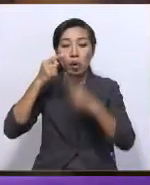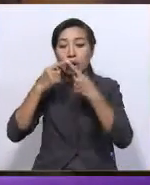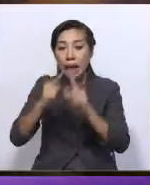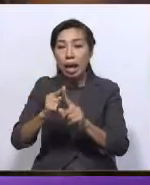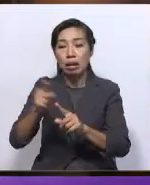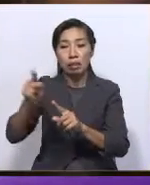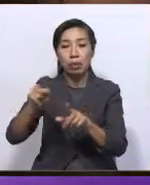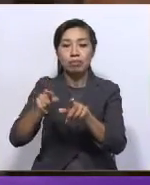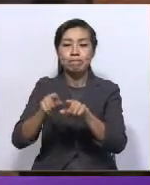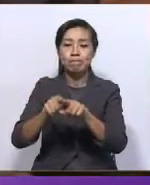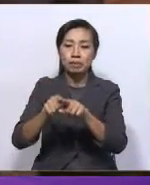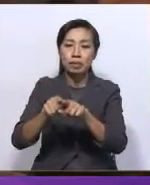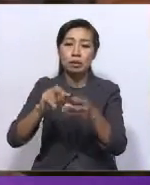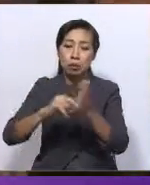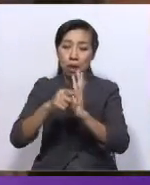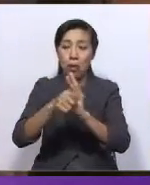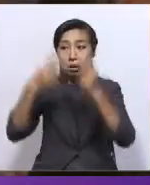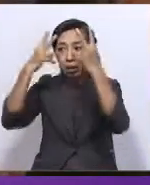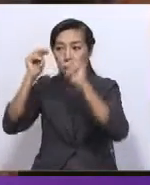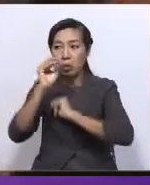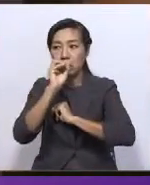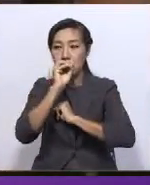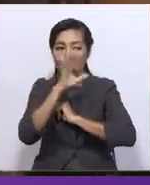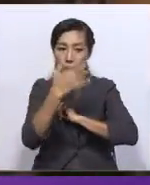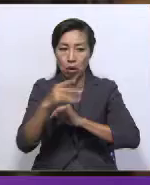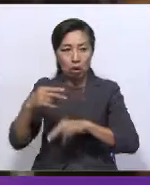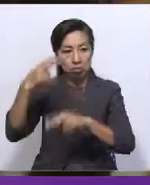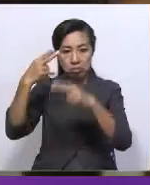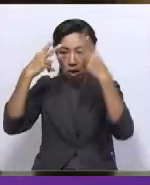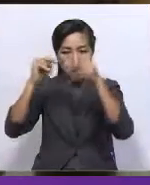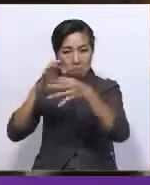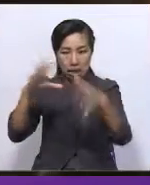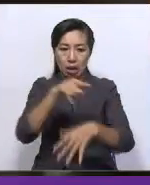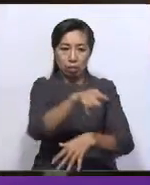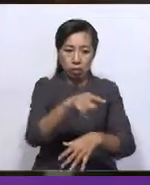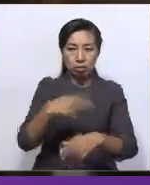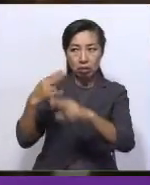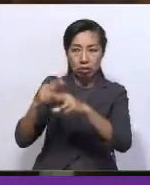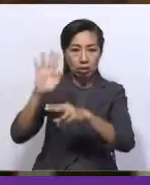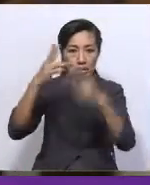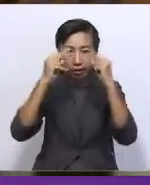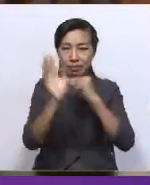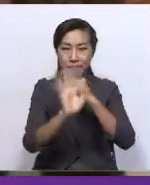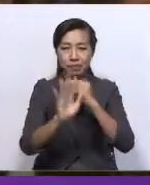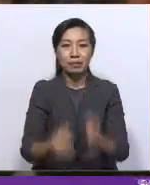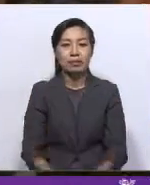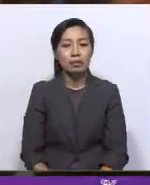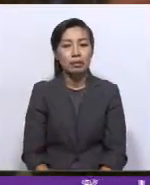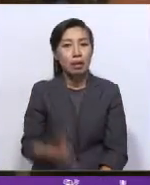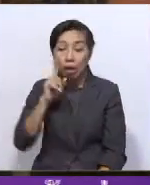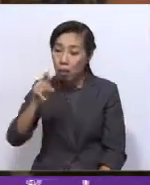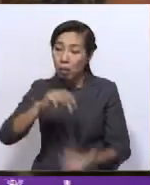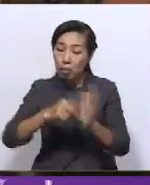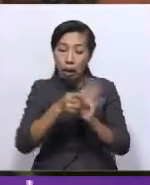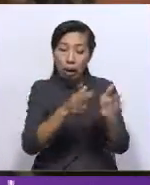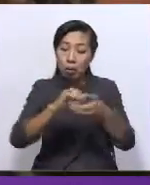างนี้ก็อย่างน้อยก็ไม่สามารถไปอ้างได้ก็แล้วกันแล้วเมื่อไม่อ้างไม่ได้แล้วคุณจะไปอ้างอะไรล่ะ แต่แนวโน้มที่ต่างฝ่ายต่างเหมือนกับว่าถ้าคิดถ้าอาศัย